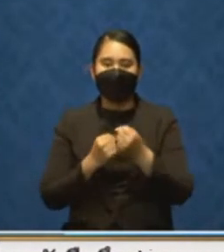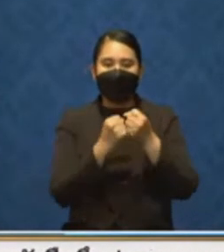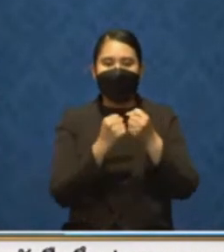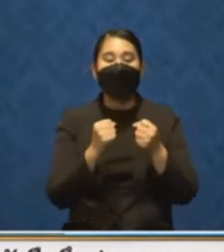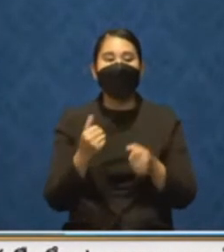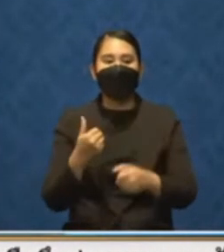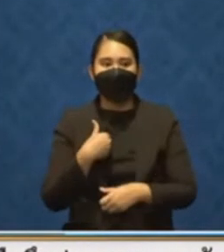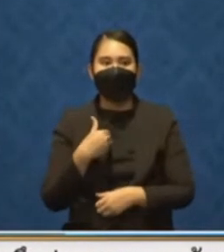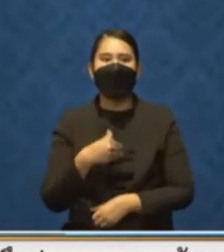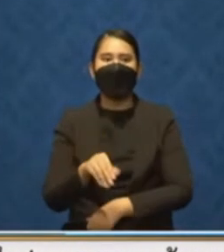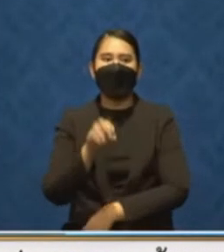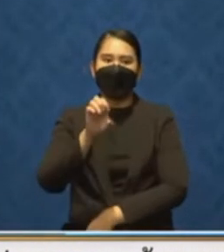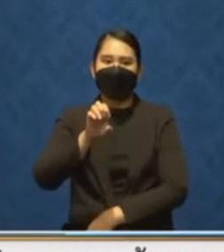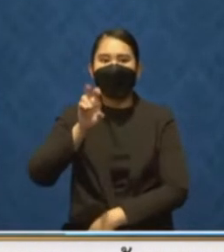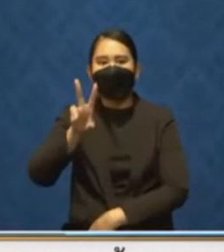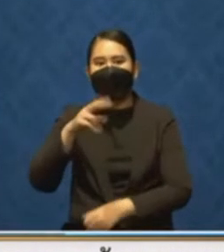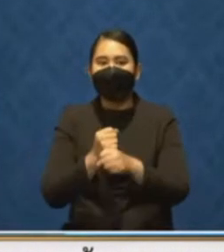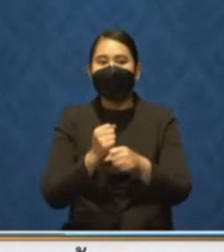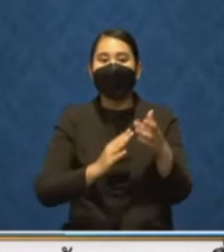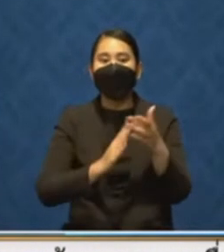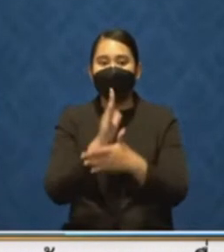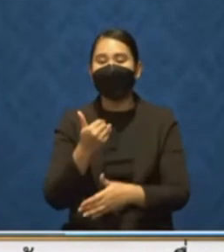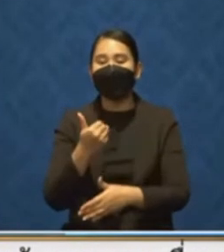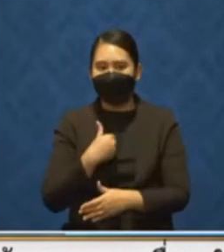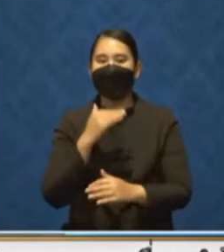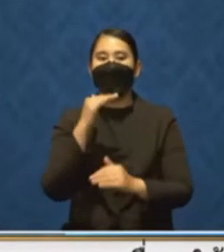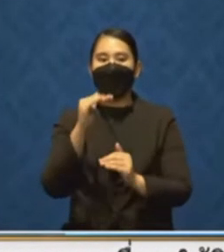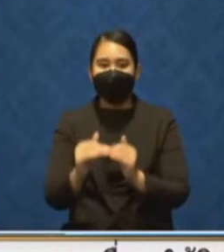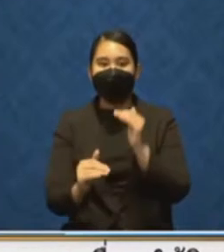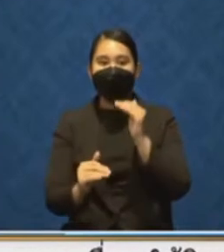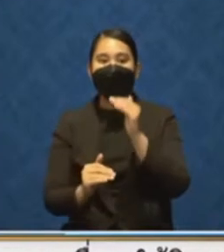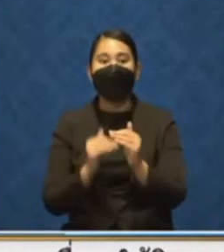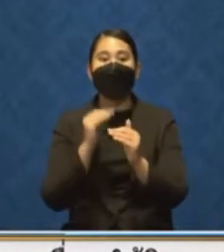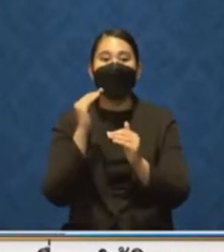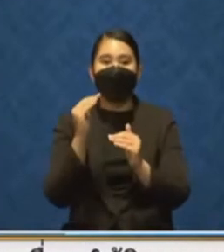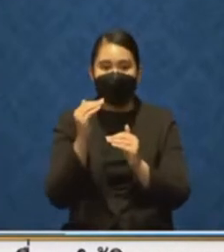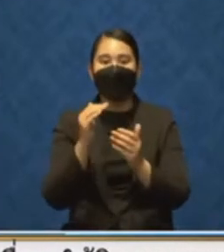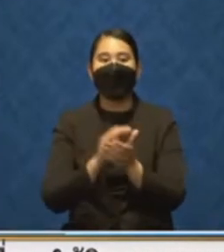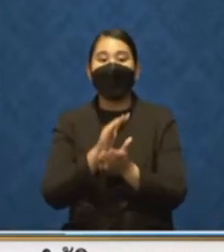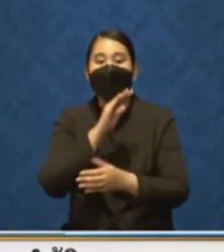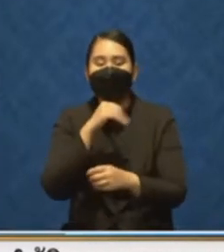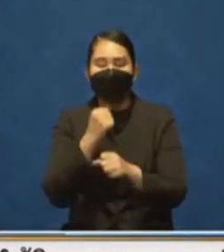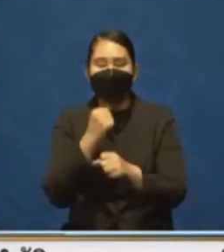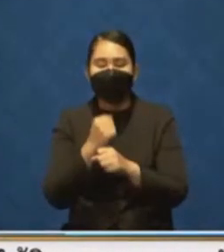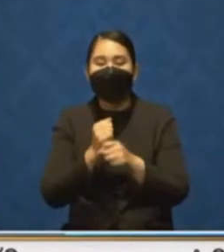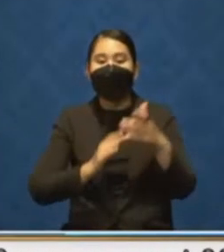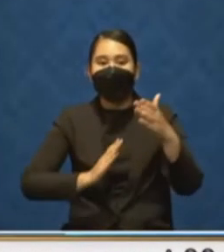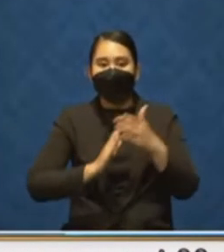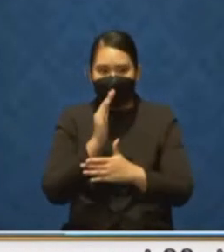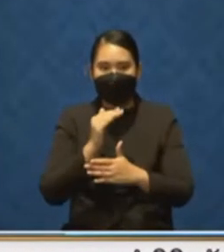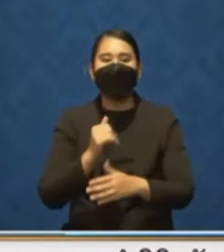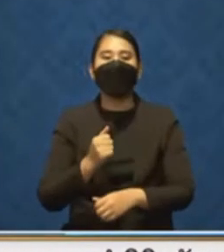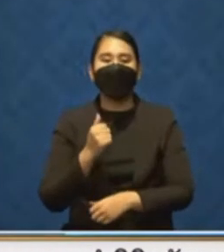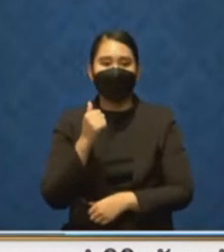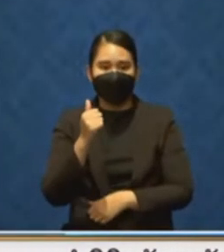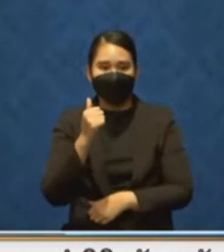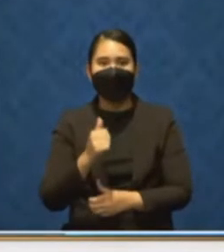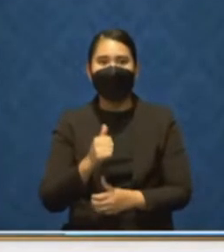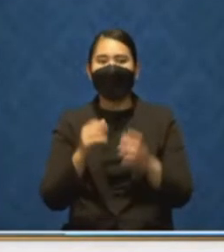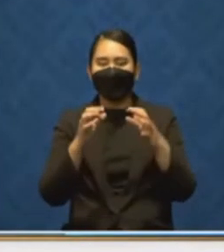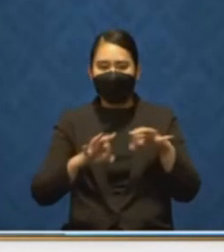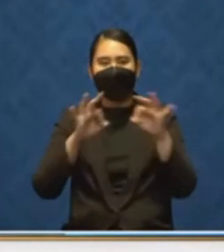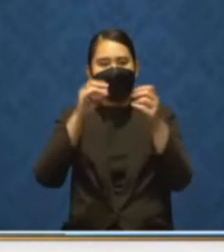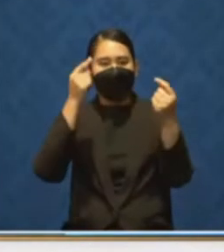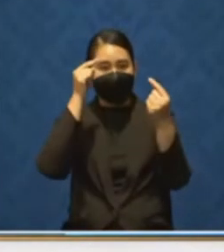EVเราจะทำให้ไปสำเร็จมั้ยแล้วค่อยเดินไปข้างหน้านะครับถ้ามันน่าตั้งแต่อย่างที่เราวางไว้มันก็จะสำเร็จนะครับต้องตั้งมันไม่ได้